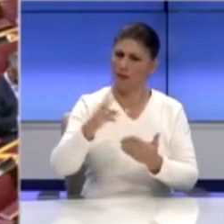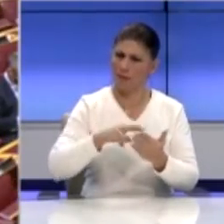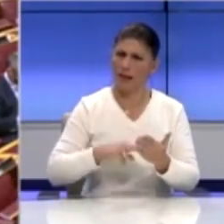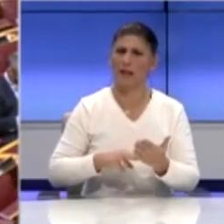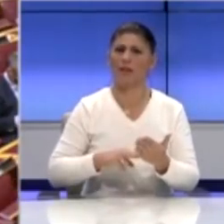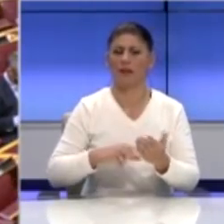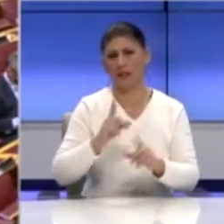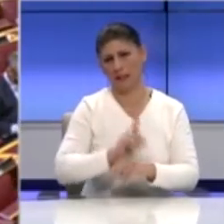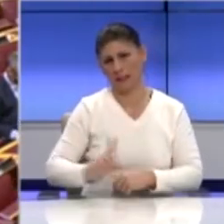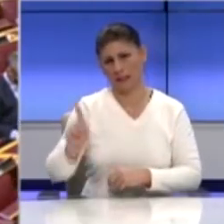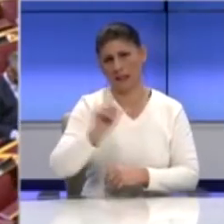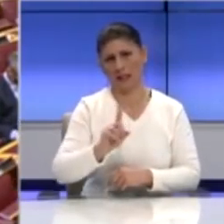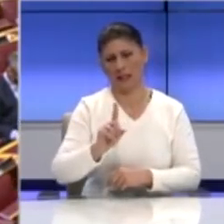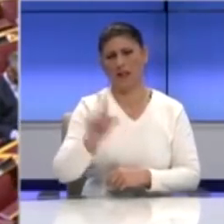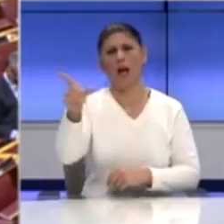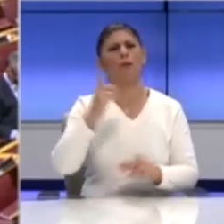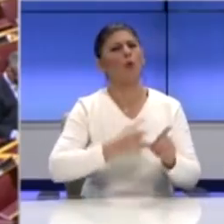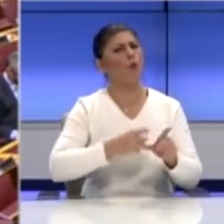το ριζοσπάστη είναι το συγκεκριμένο.